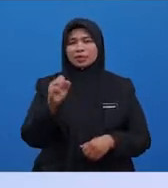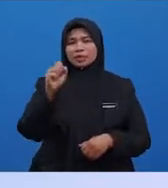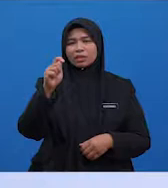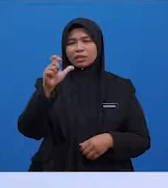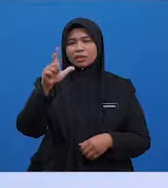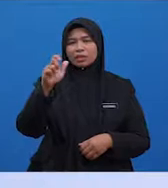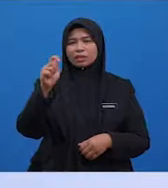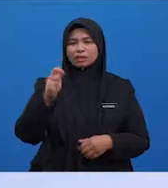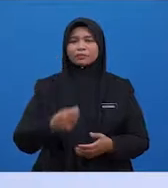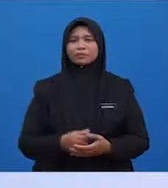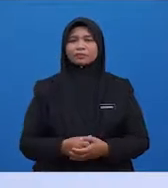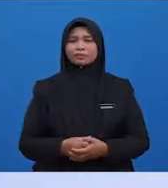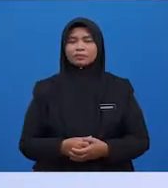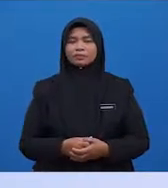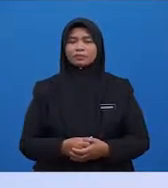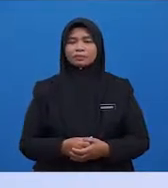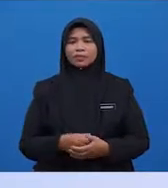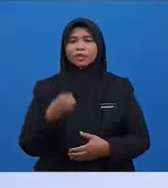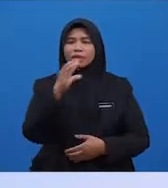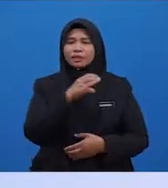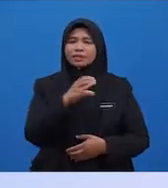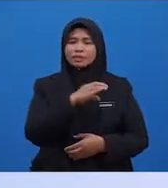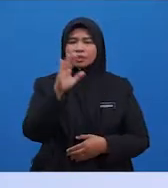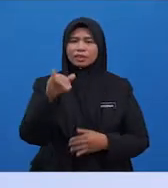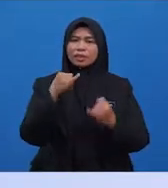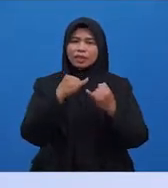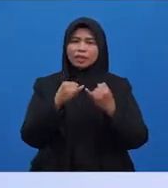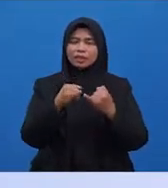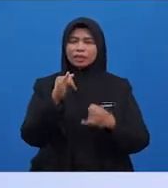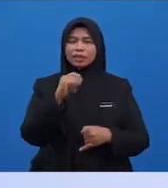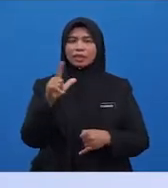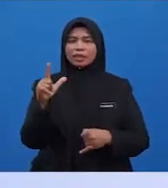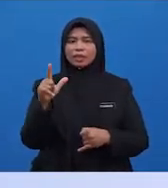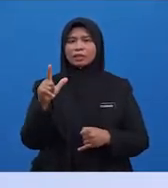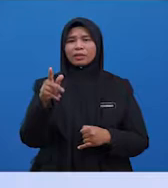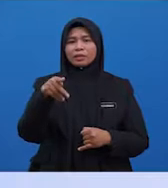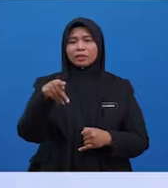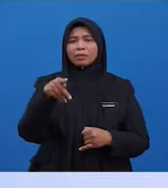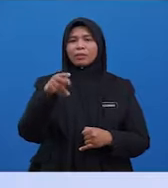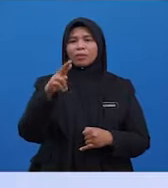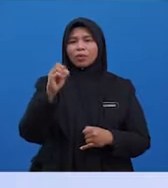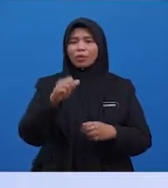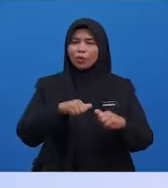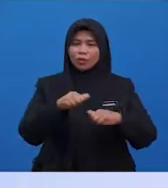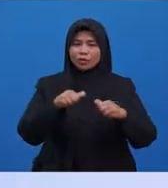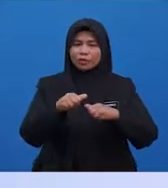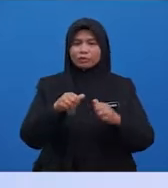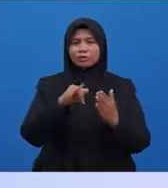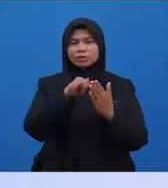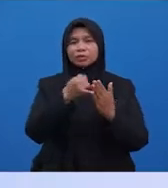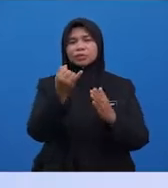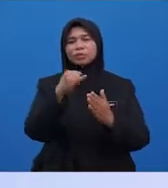atletnya. Ciri yang terakhir ialah proaktif. jurulatih